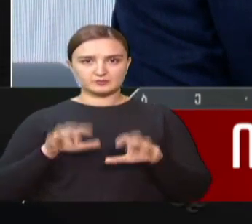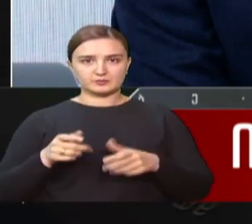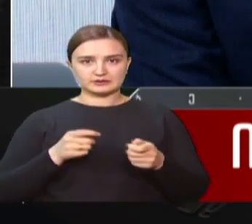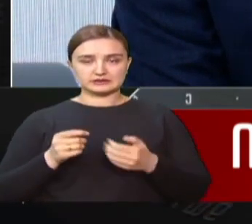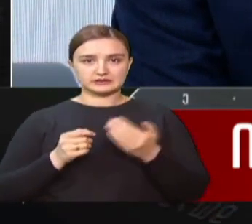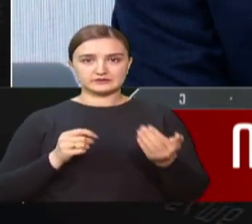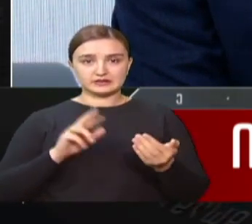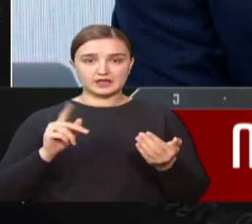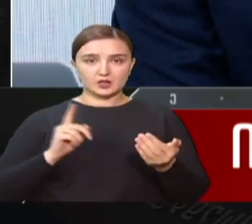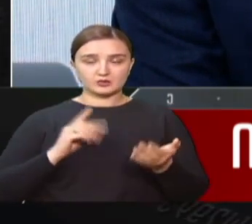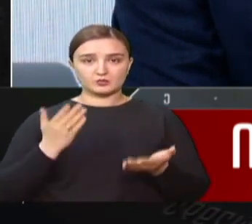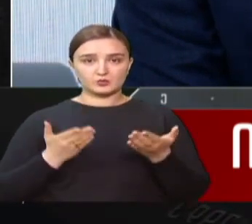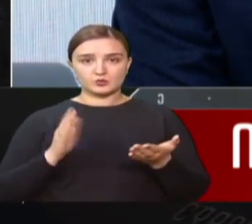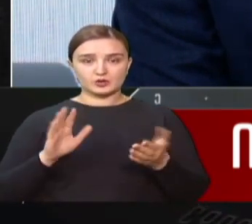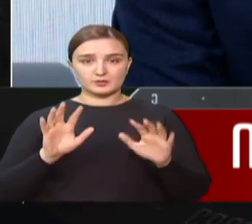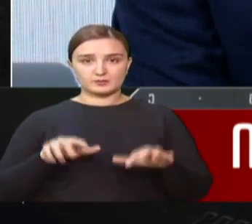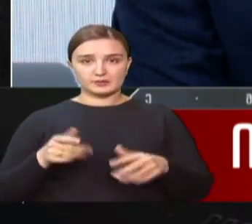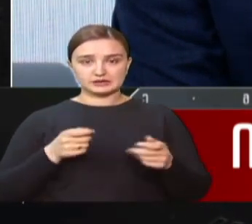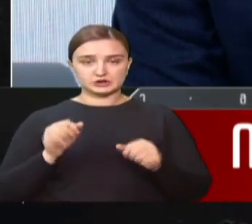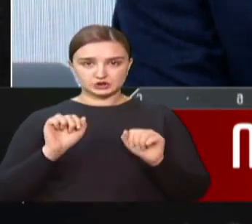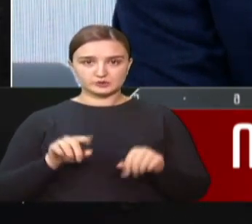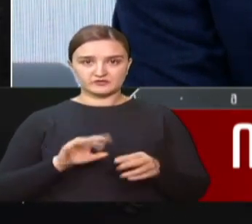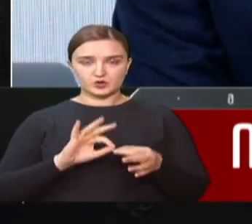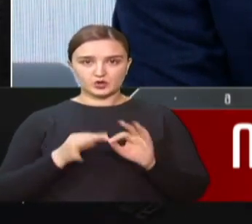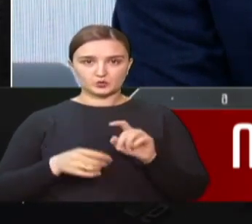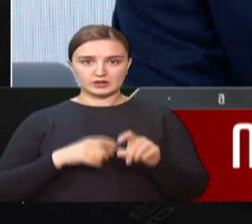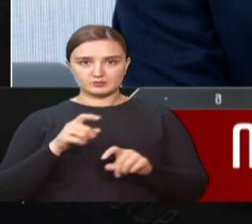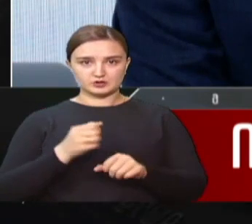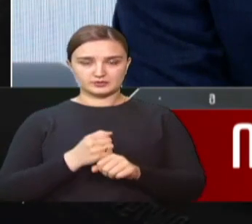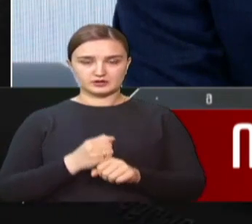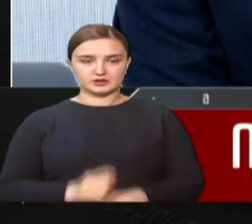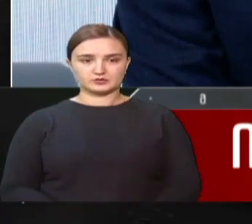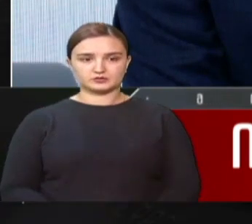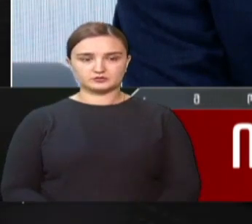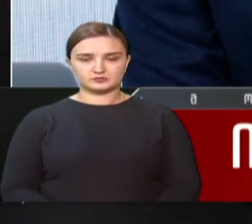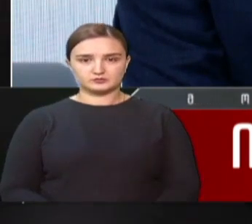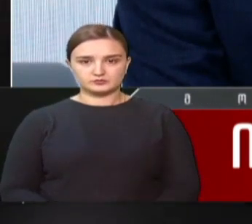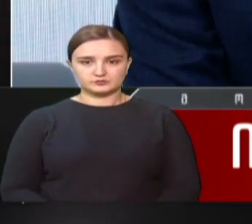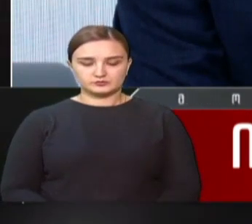თქვენ და ელოდებით თუ არა, რომ მა შეიძლება რაღაცა კონკრეტული ნაბიჯები გადადგას?